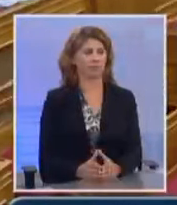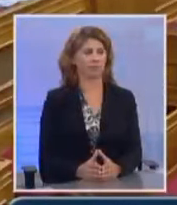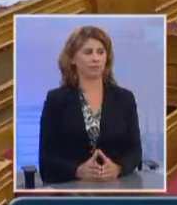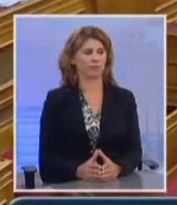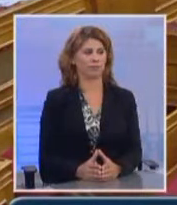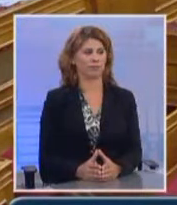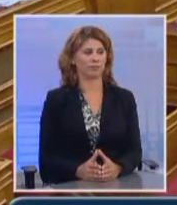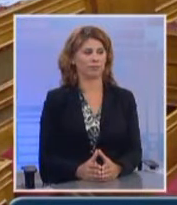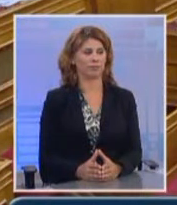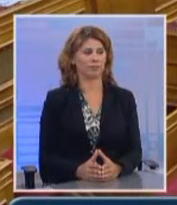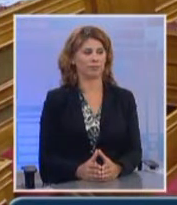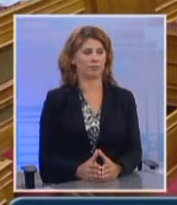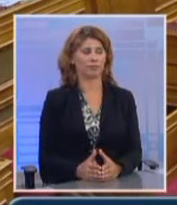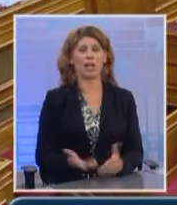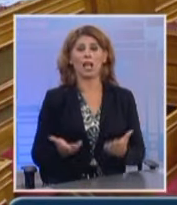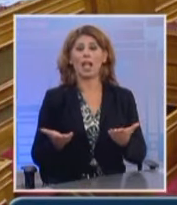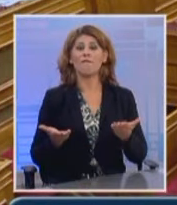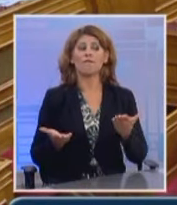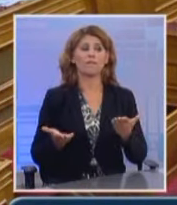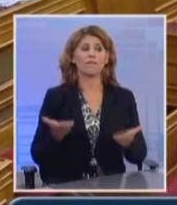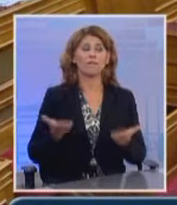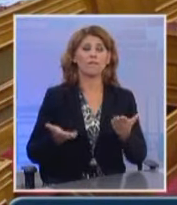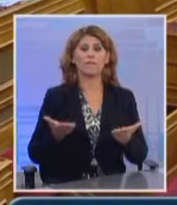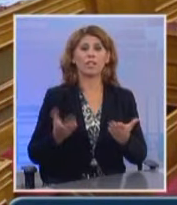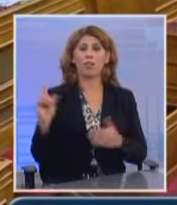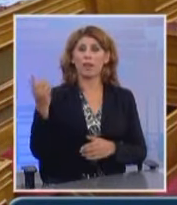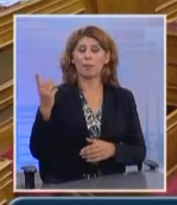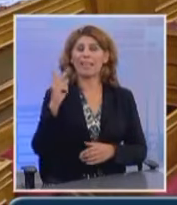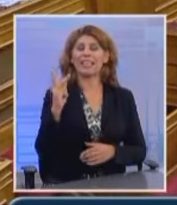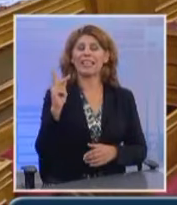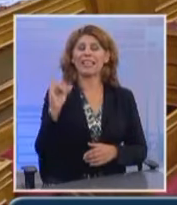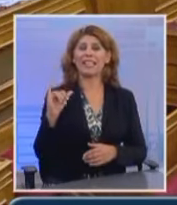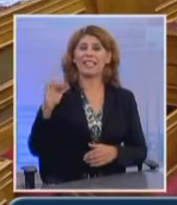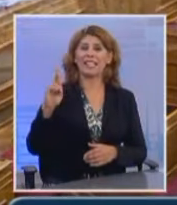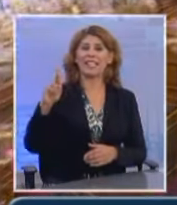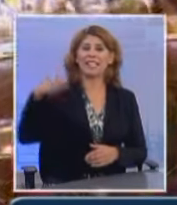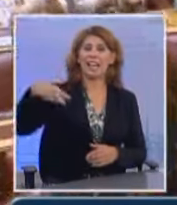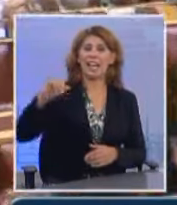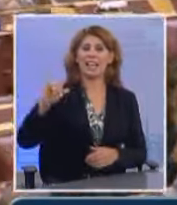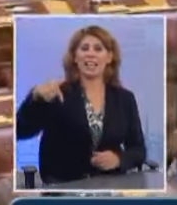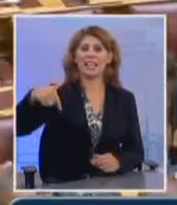Και οι φυσιοθεραπευτές ομάδας Κυρλιγκίτσης Γιώργος.